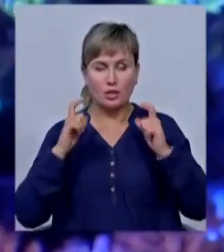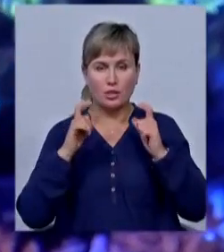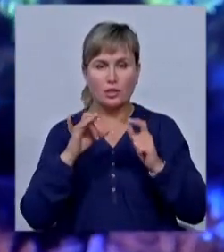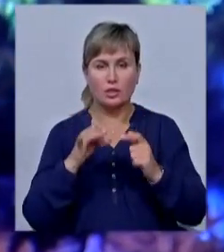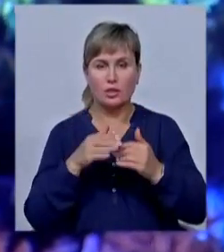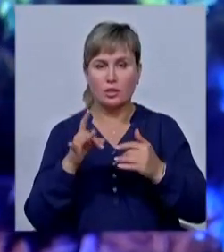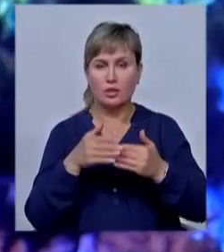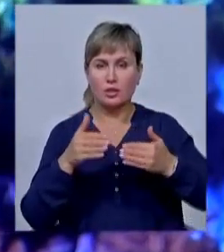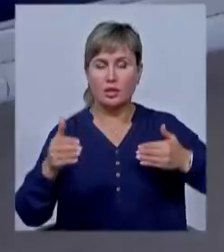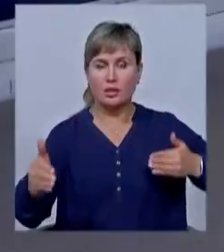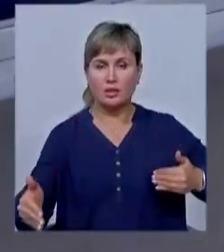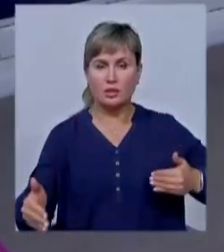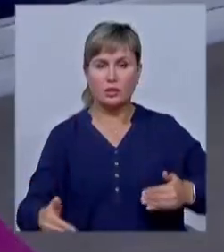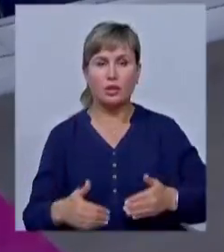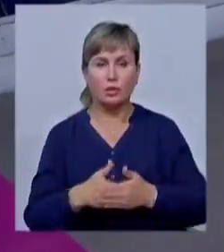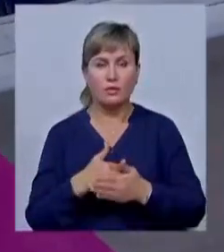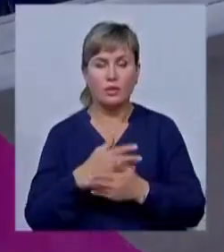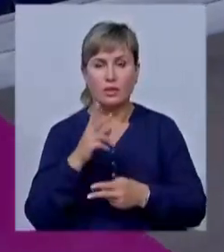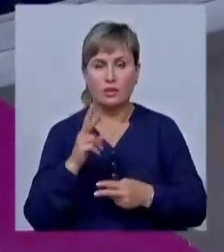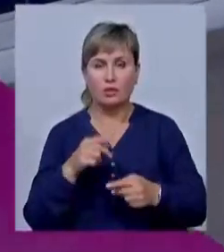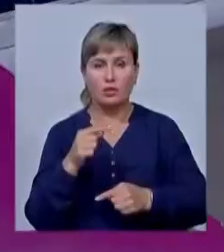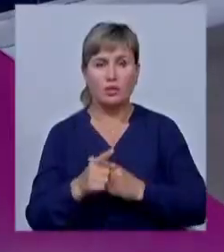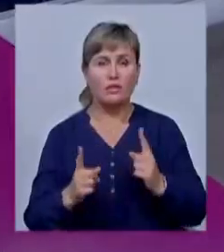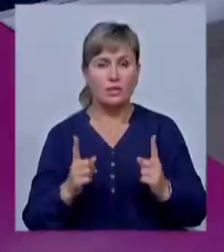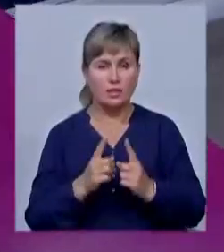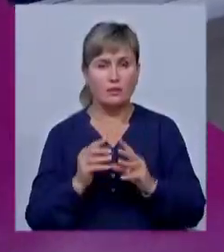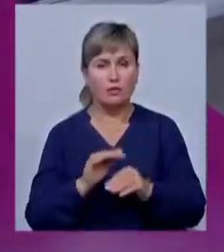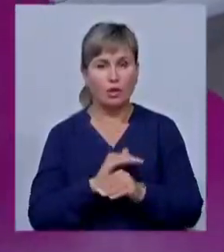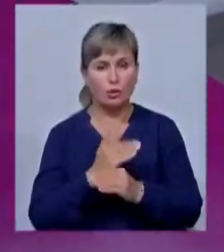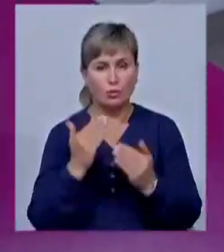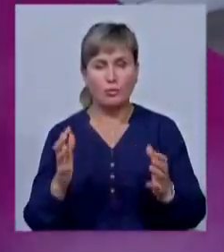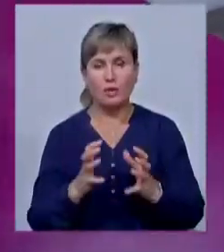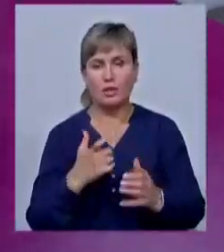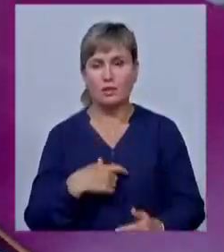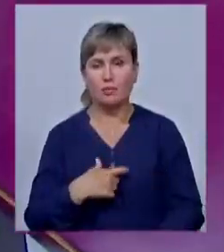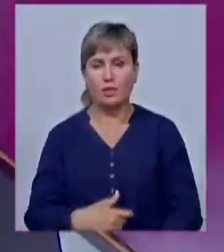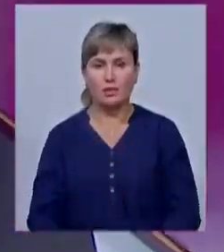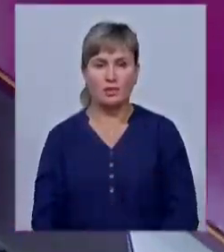социального дистанцирования. Я, Диас Махамбетов, благодарю вас за внимание. Берегите себя.